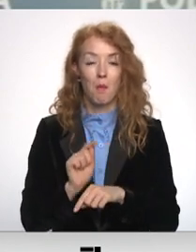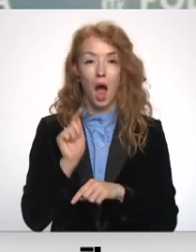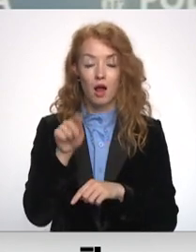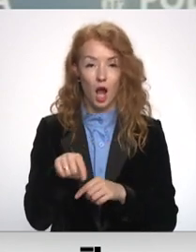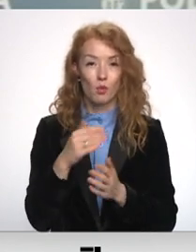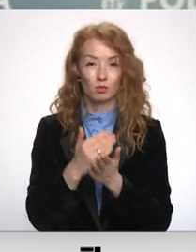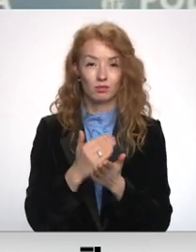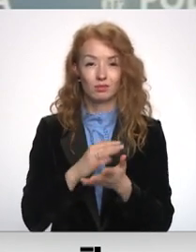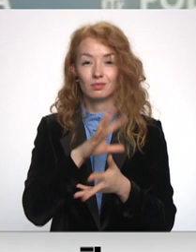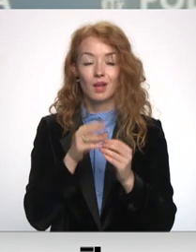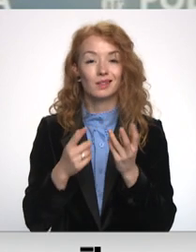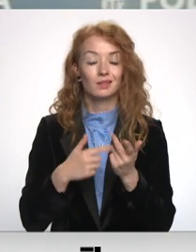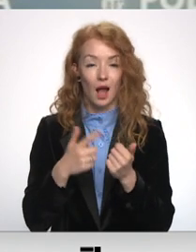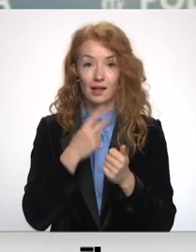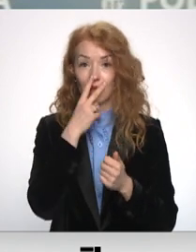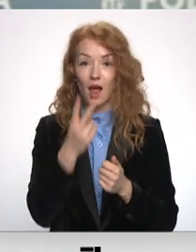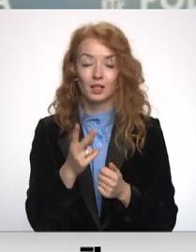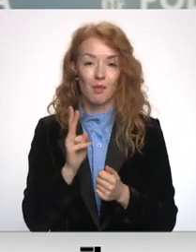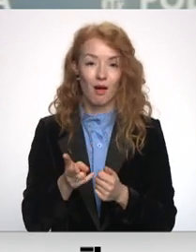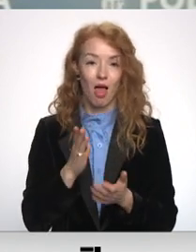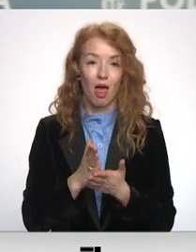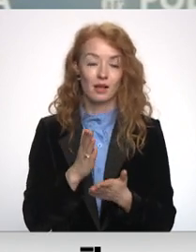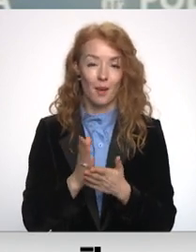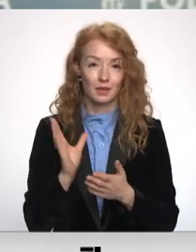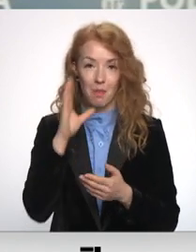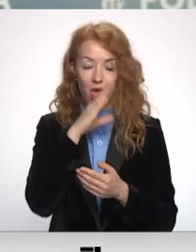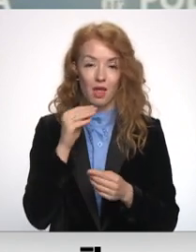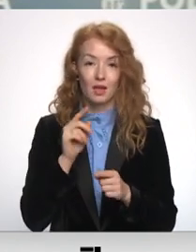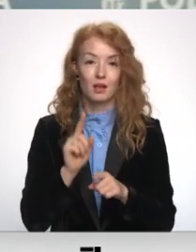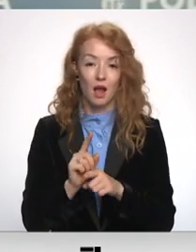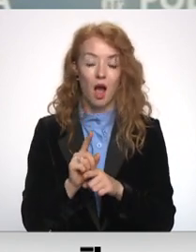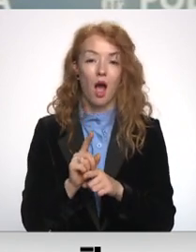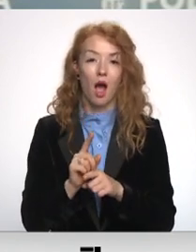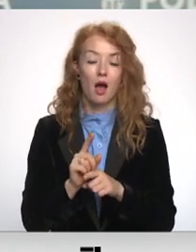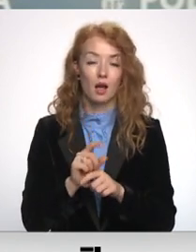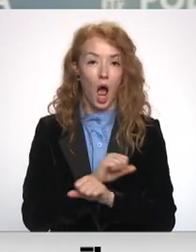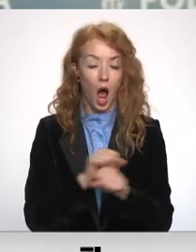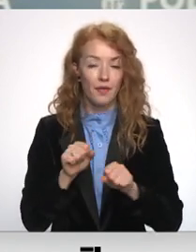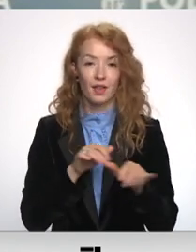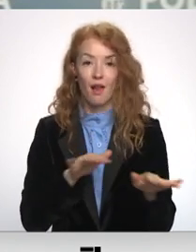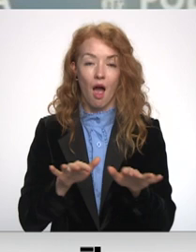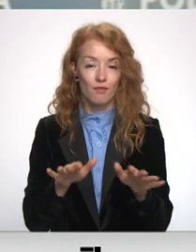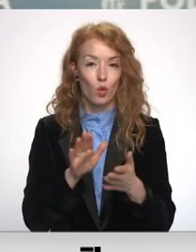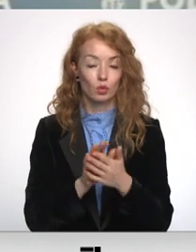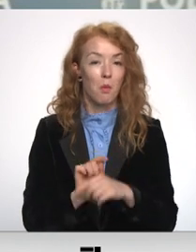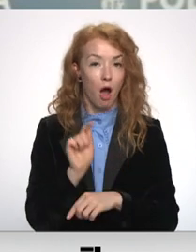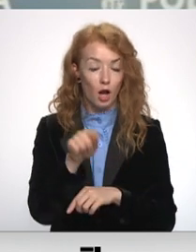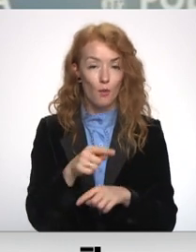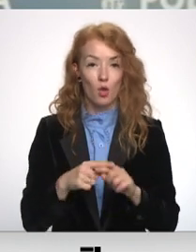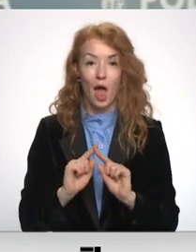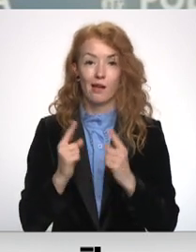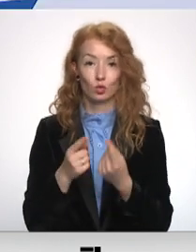pārkāpumu skaita, tad redzam, ka esam spējīgi arī ar šo kapacitāti rēģēt uz pārkāpumiem un aizturēt šos